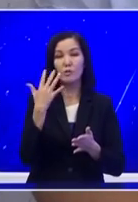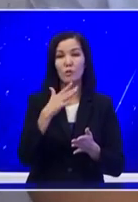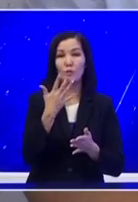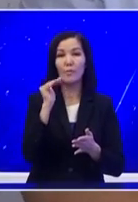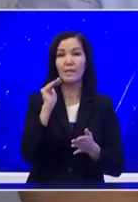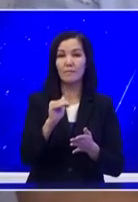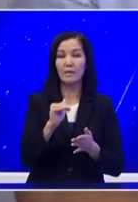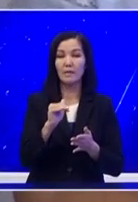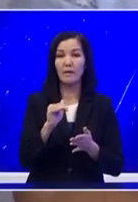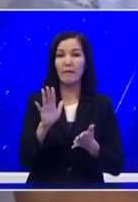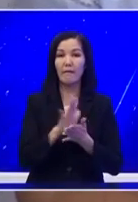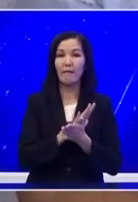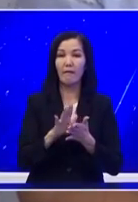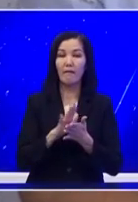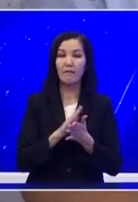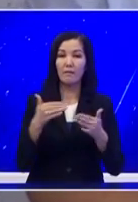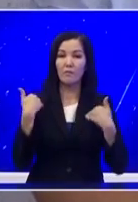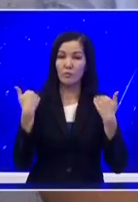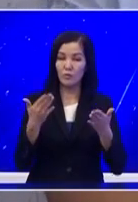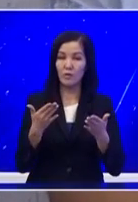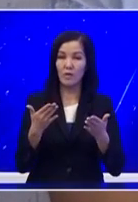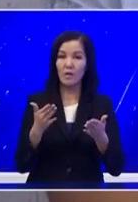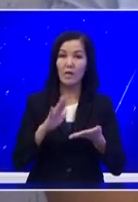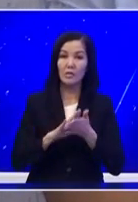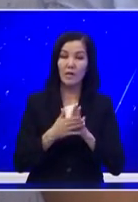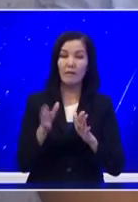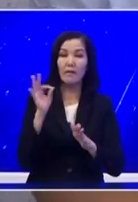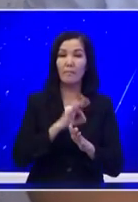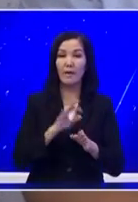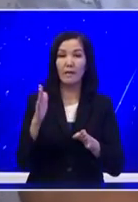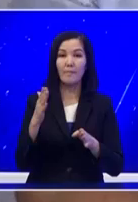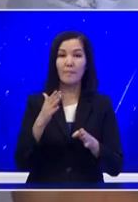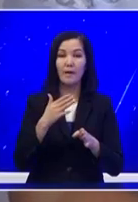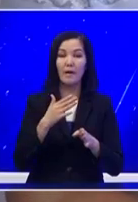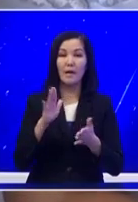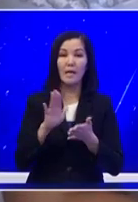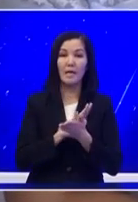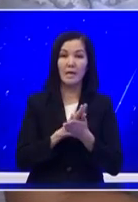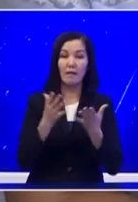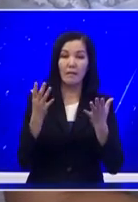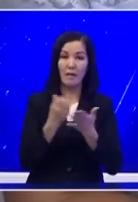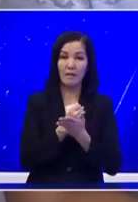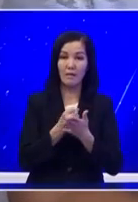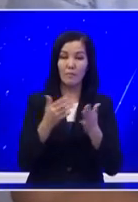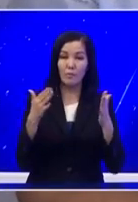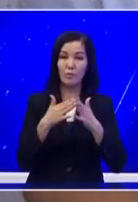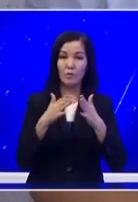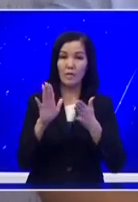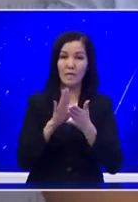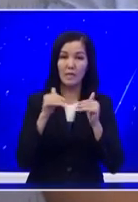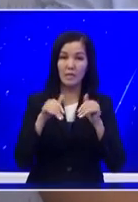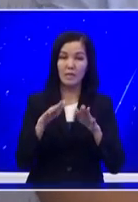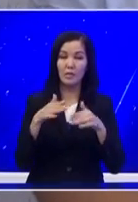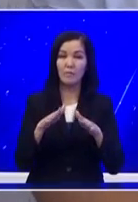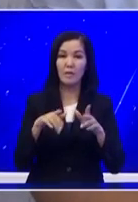мың теңге өтеусіз грант алуды ұсынды. Осы жағдайды пайдаланып грант алдым. Енді үйде тігін шеберханасын аштым. Гранттың ақшасына